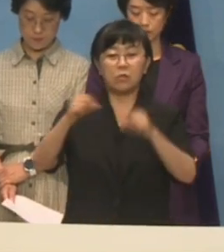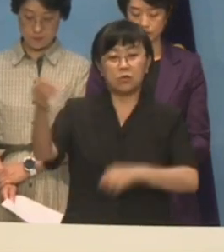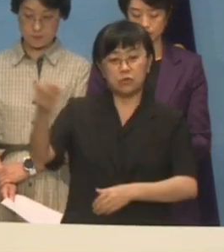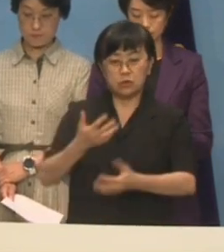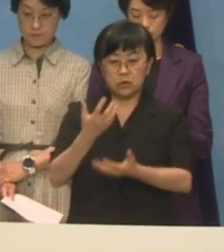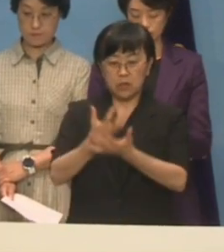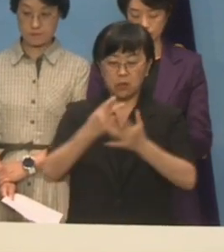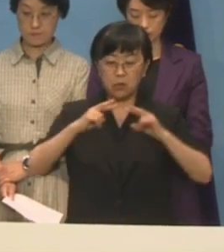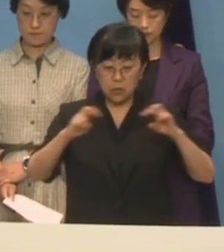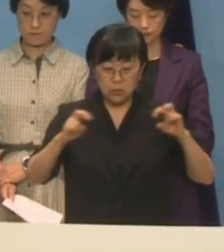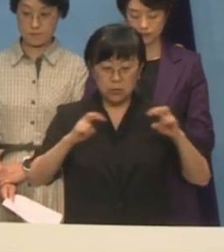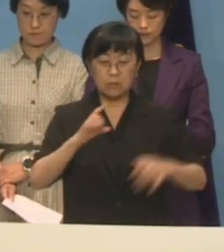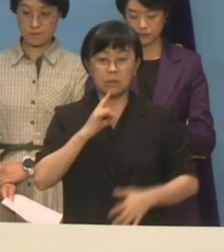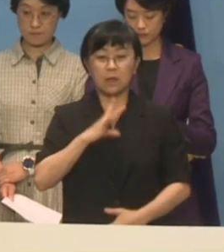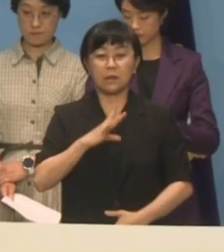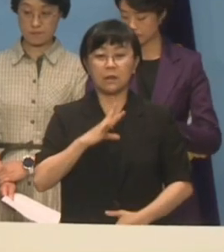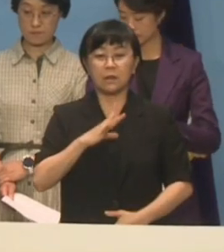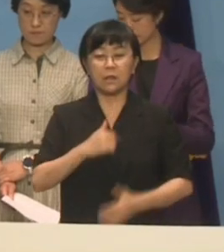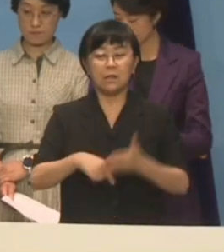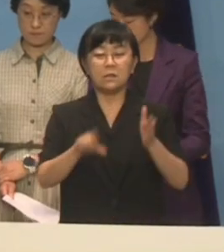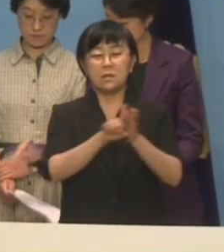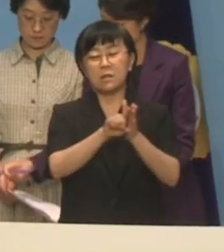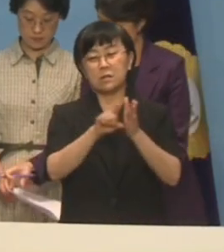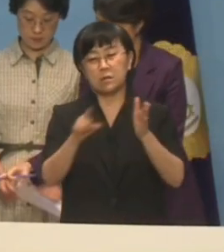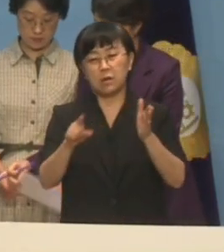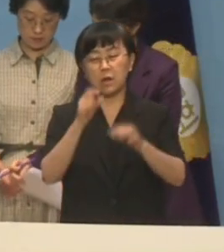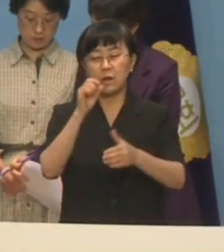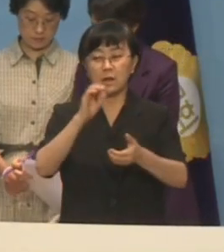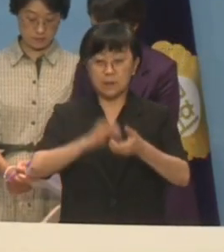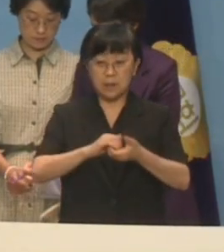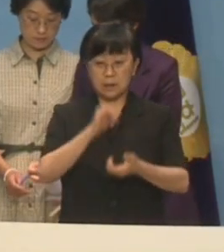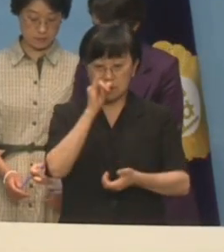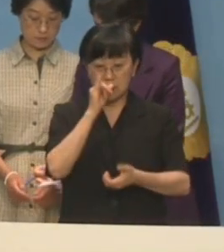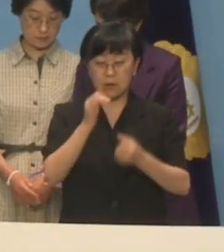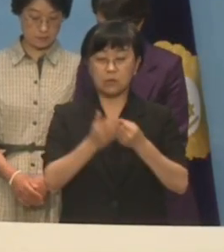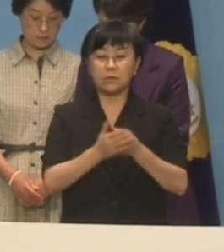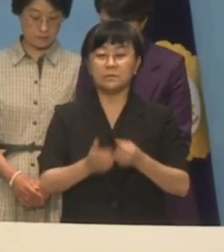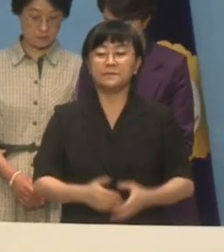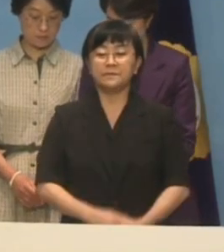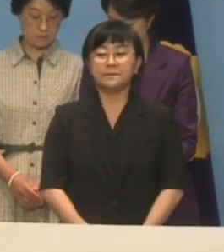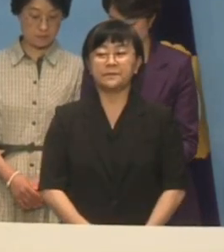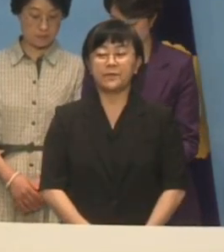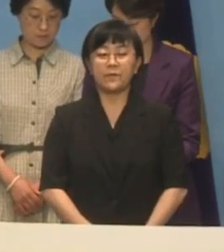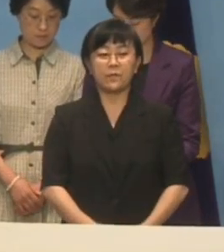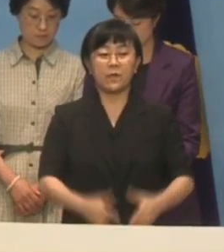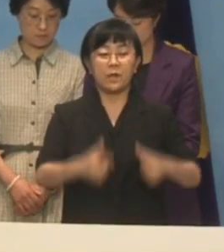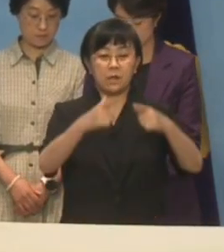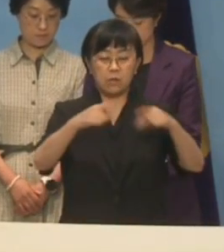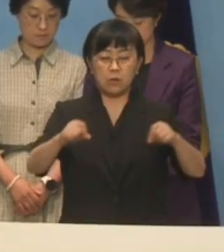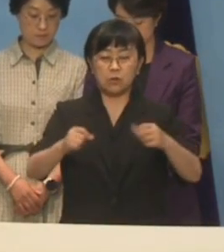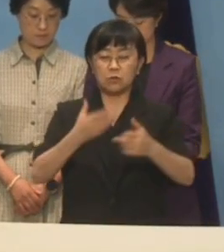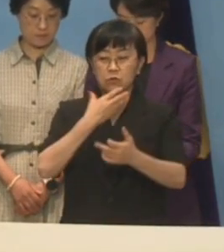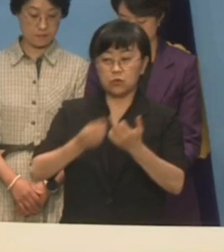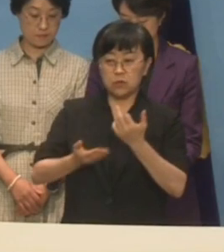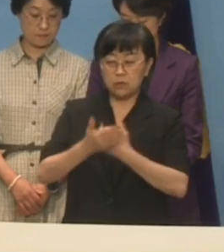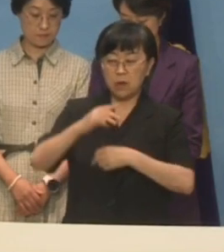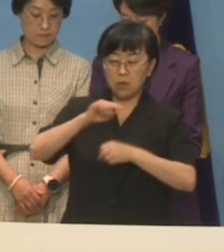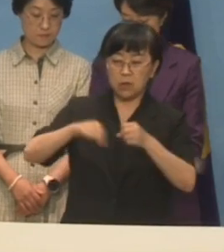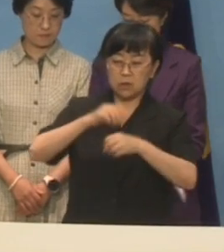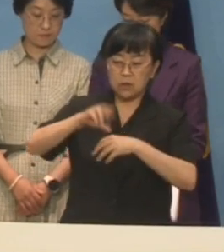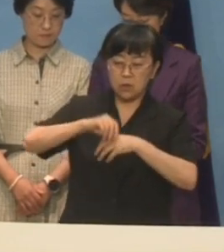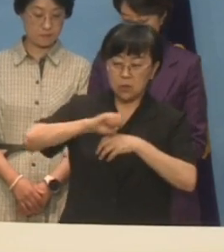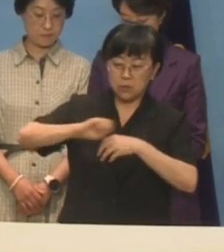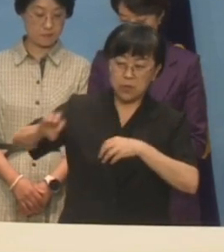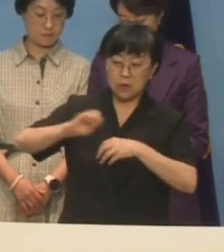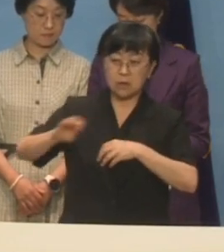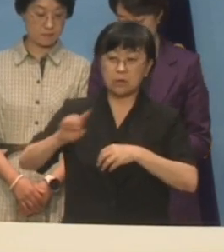자료에 의존한 분석만으로는 신뢰성의 한계가 있을 수밖에 없기 때문입니다. 일본은 후쿠시마 원전 오염수를